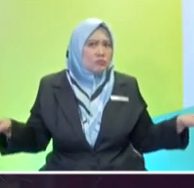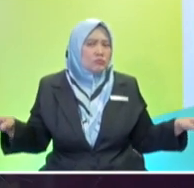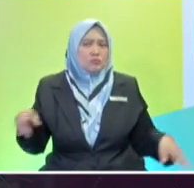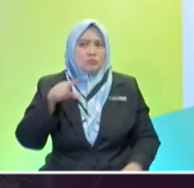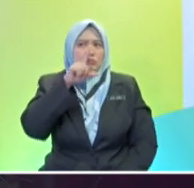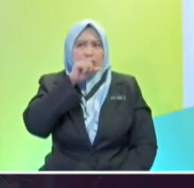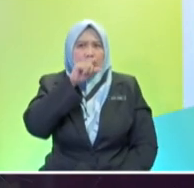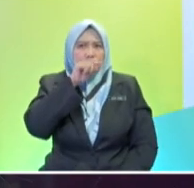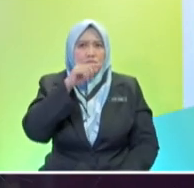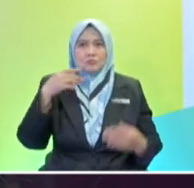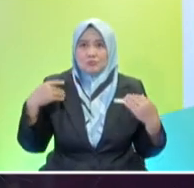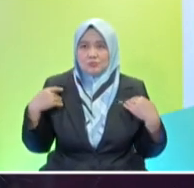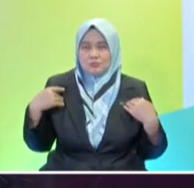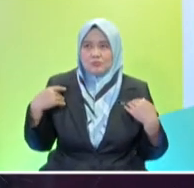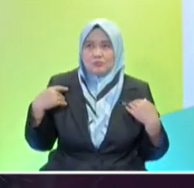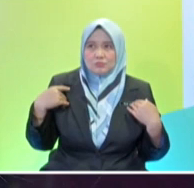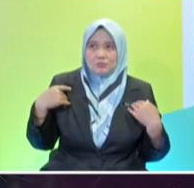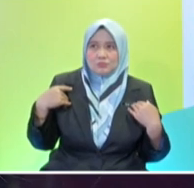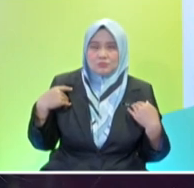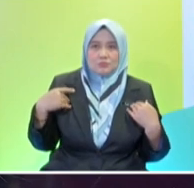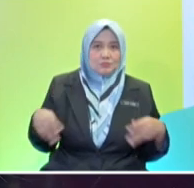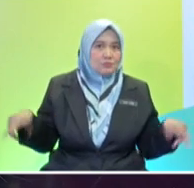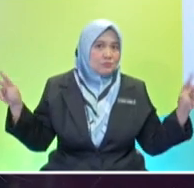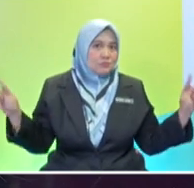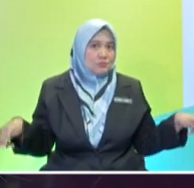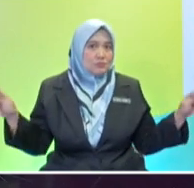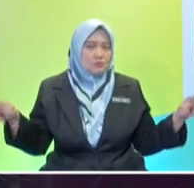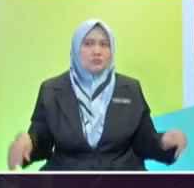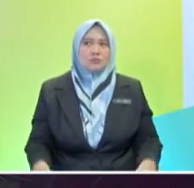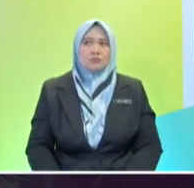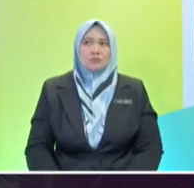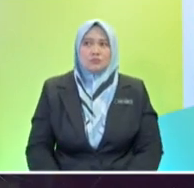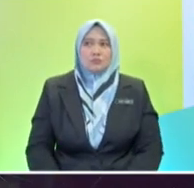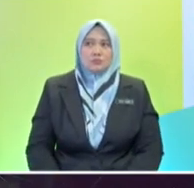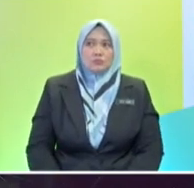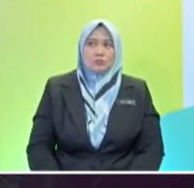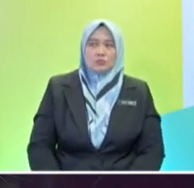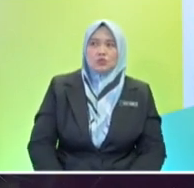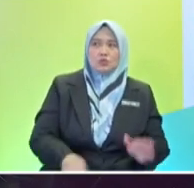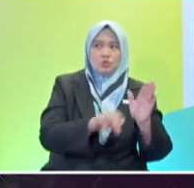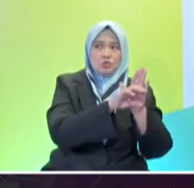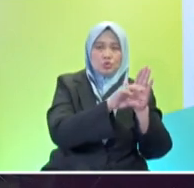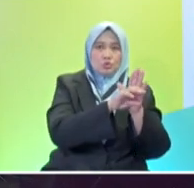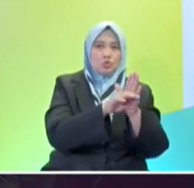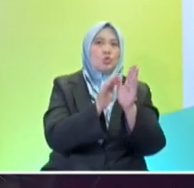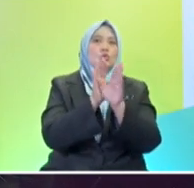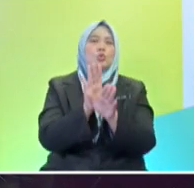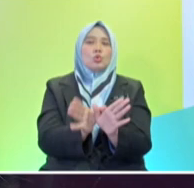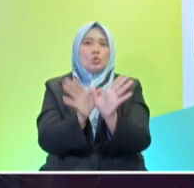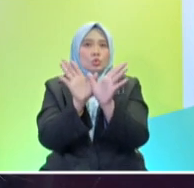Contohnya ayam. Ayam. Okey, ayam masih kategori burung Mira. Contohnya seperti sini. Apa dia? Rama-rama,